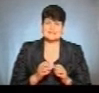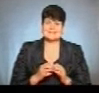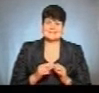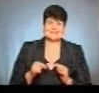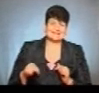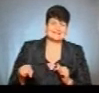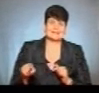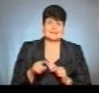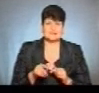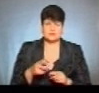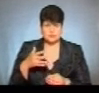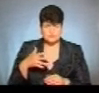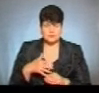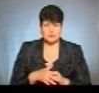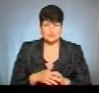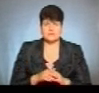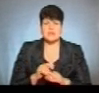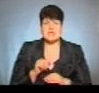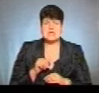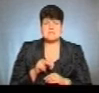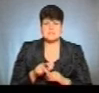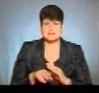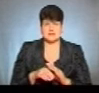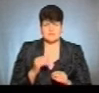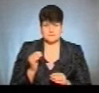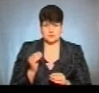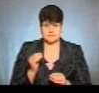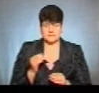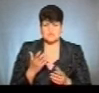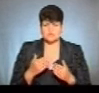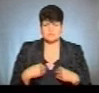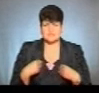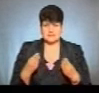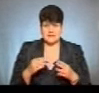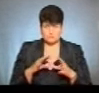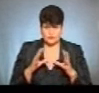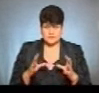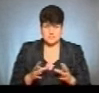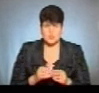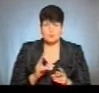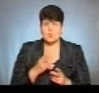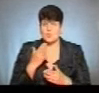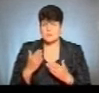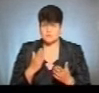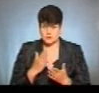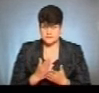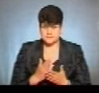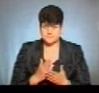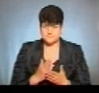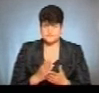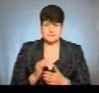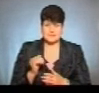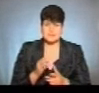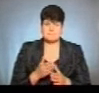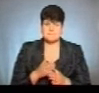хто визначився і піде на вибори. Якщо ми даємо в цілому, кого ми опитали, і